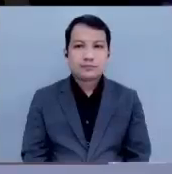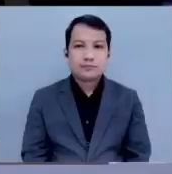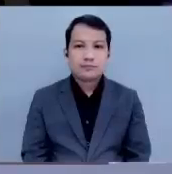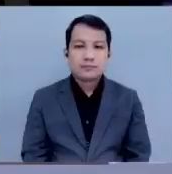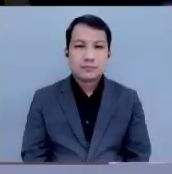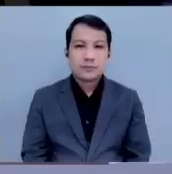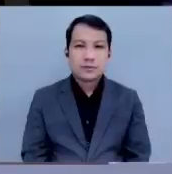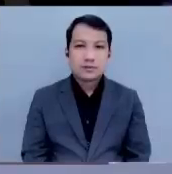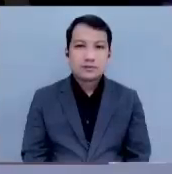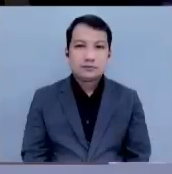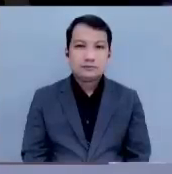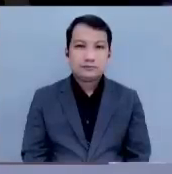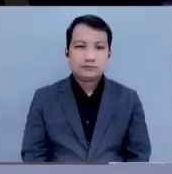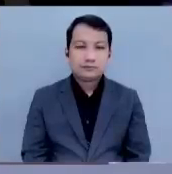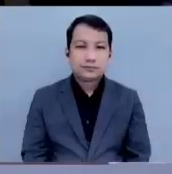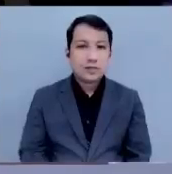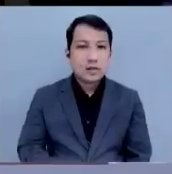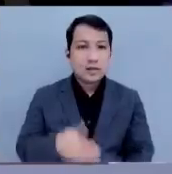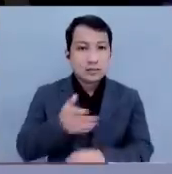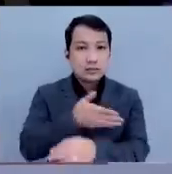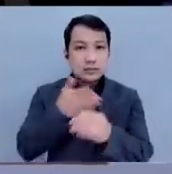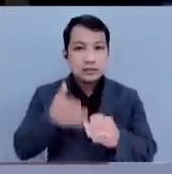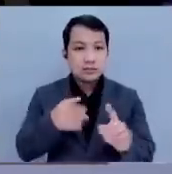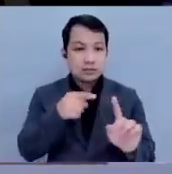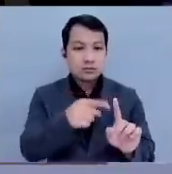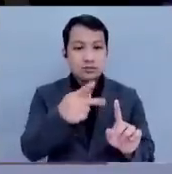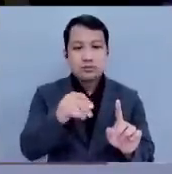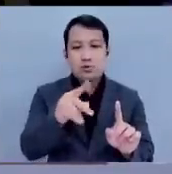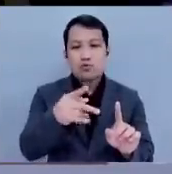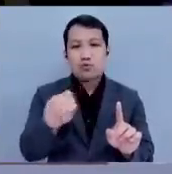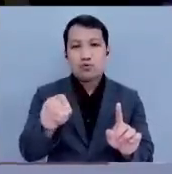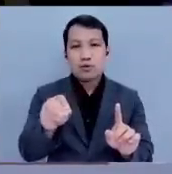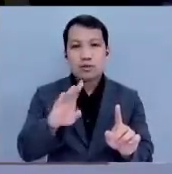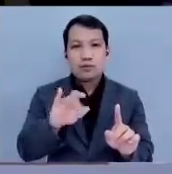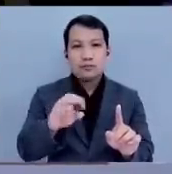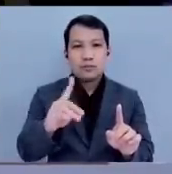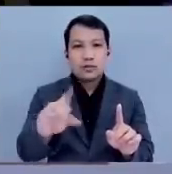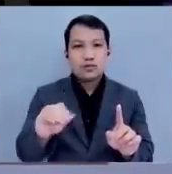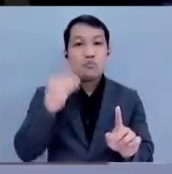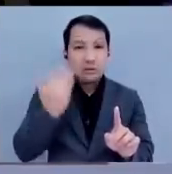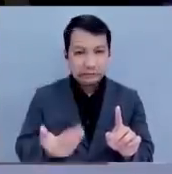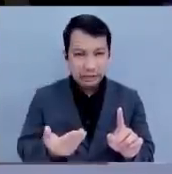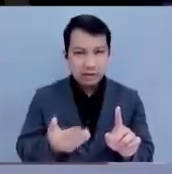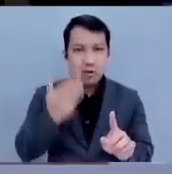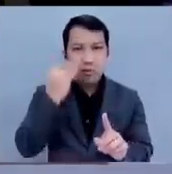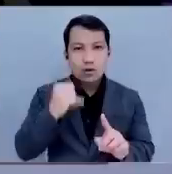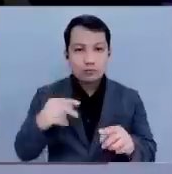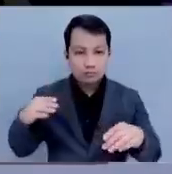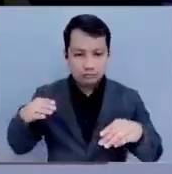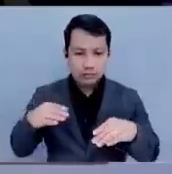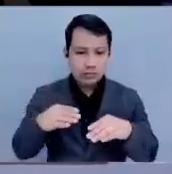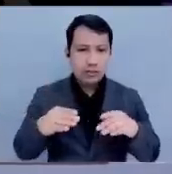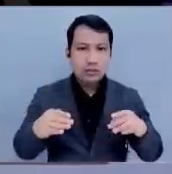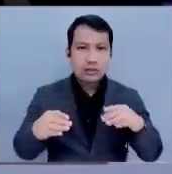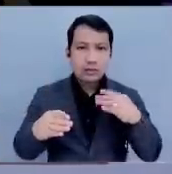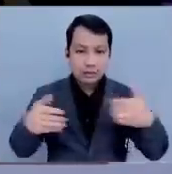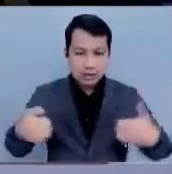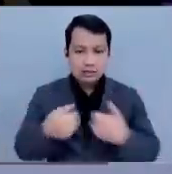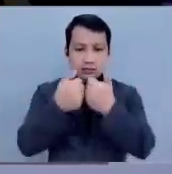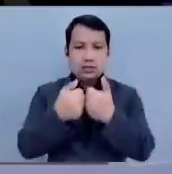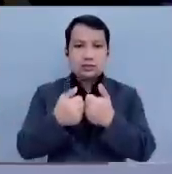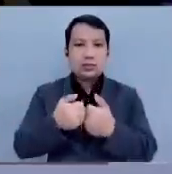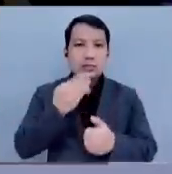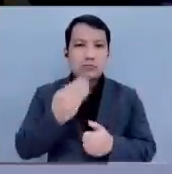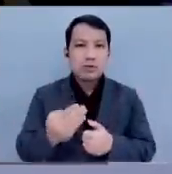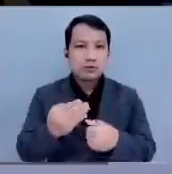Patay ang reggae singer na si Cocoy Baldo matapos mabangga at magulungan ng truck sa Bacolod. Bumuhos ang